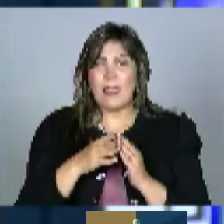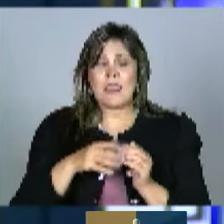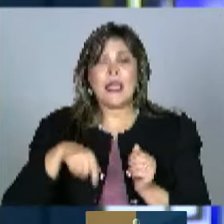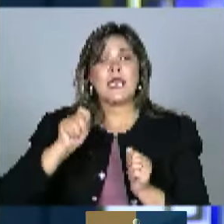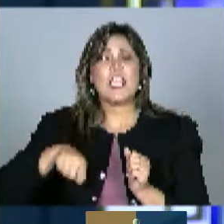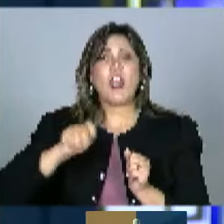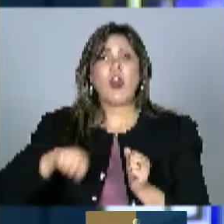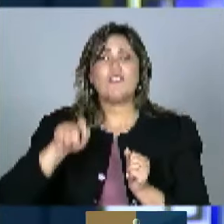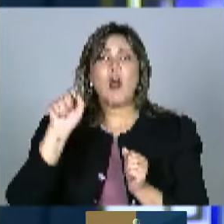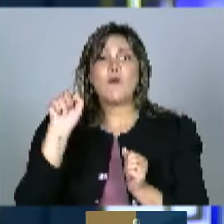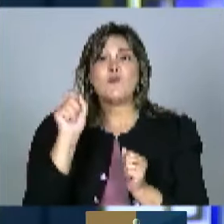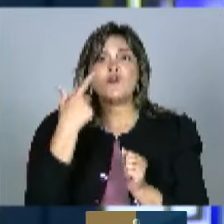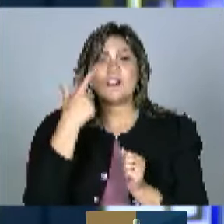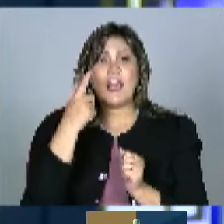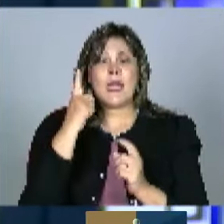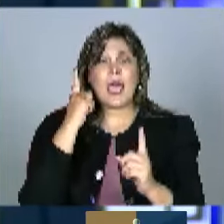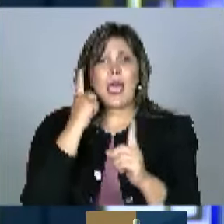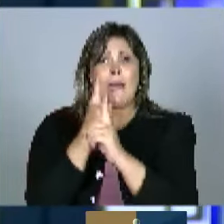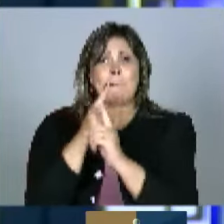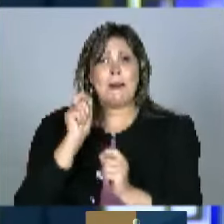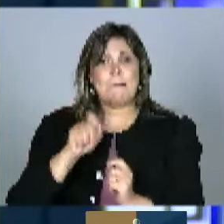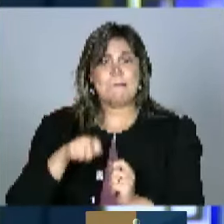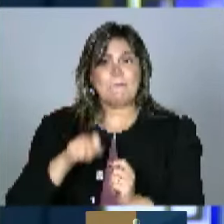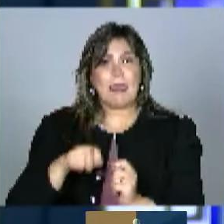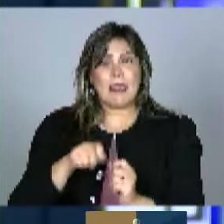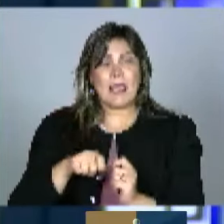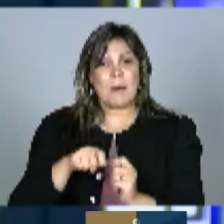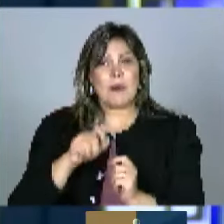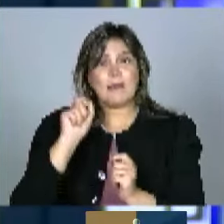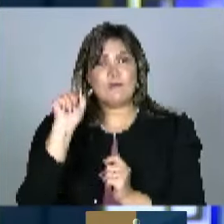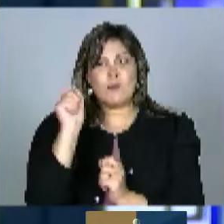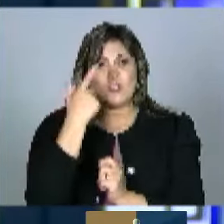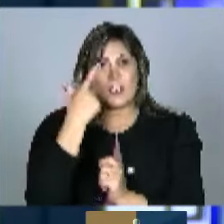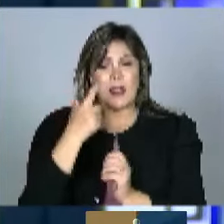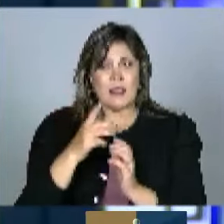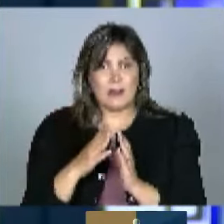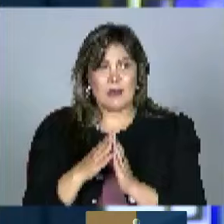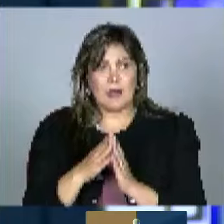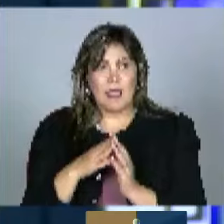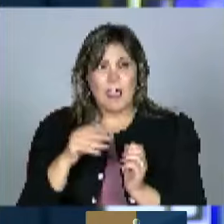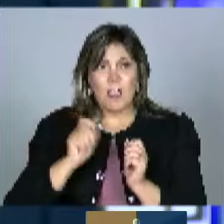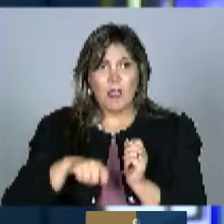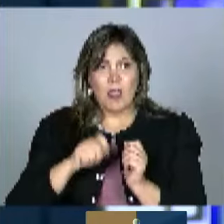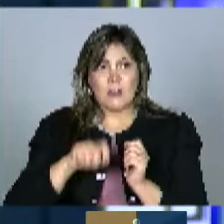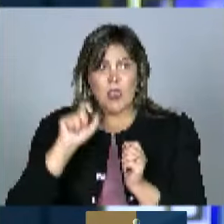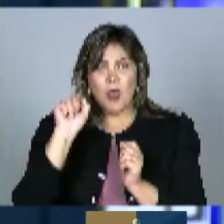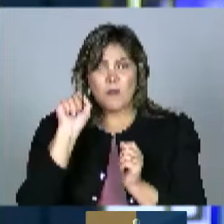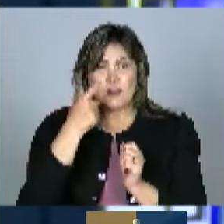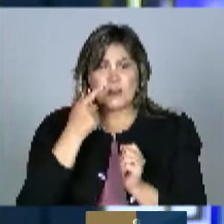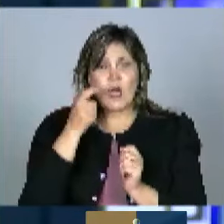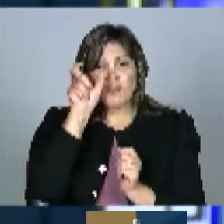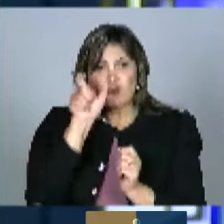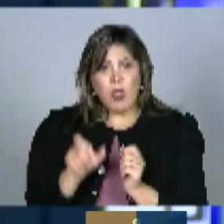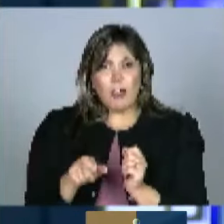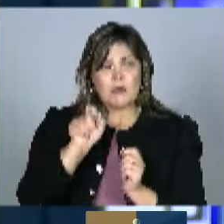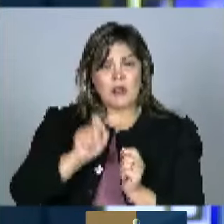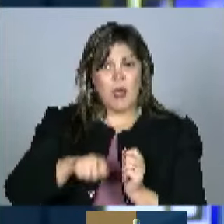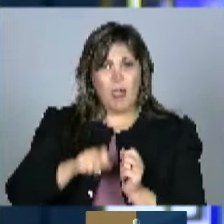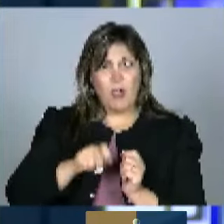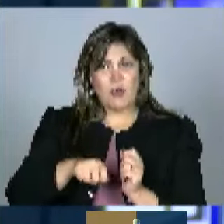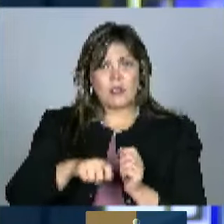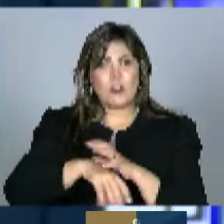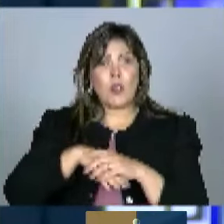مستعجل امام محكمه الامور المستعجل قضاء مستعجل قاضي التنفيذ